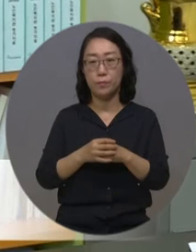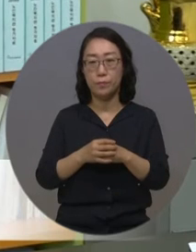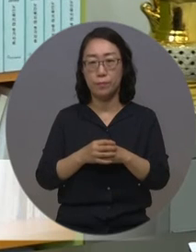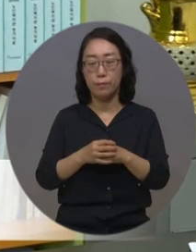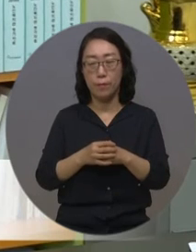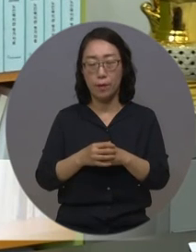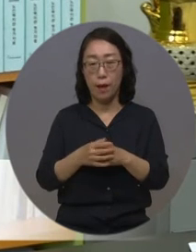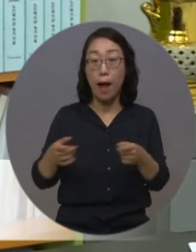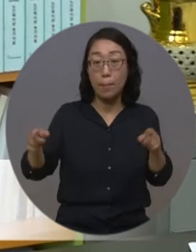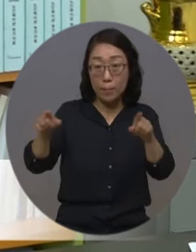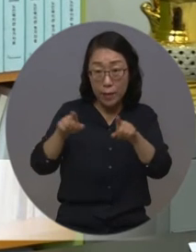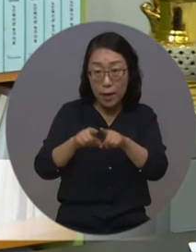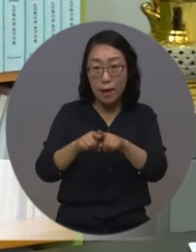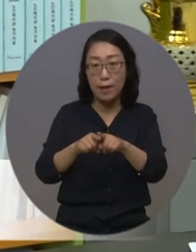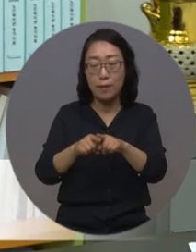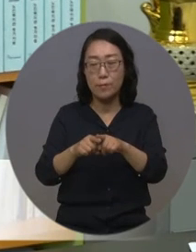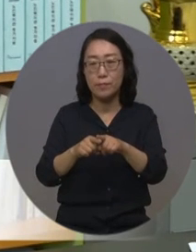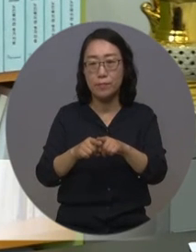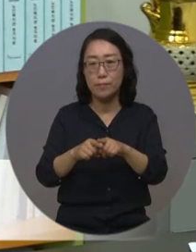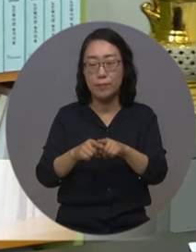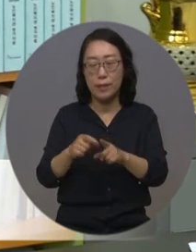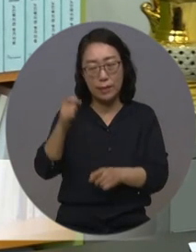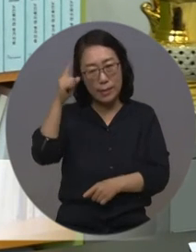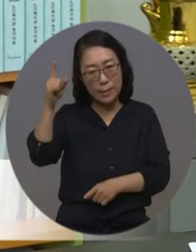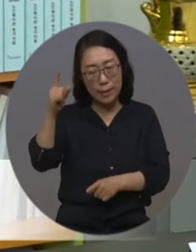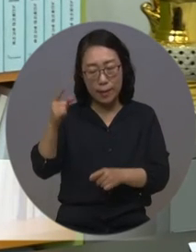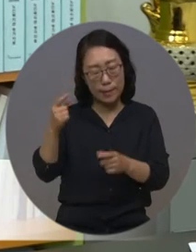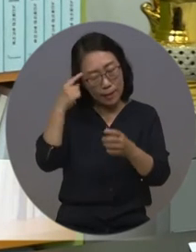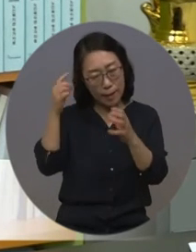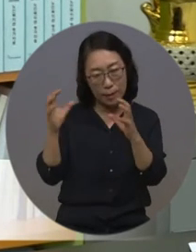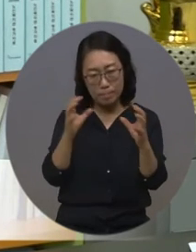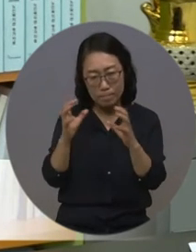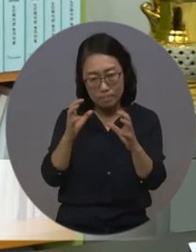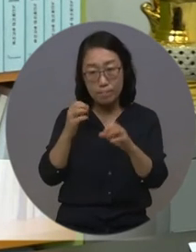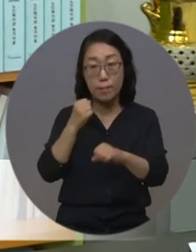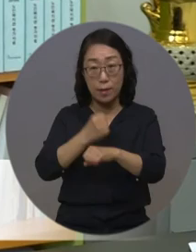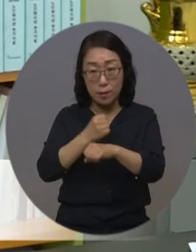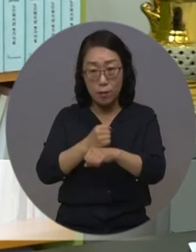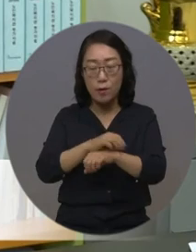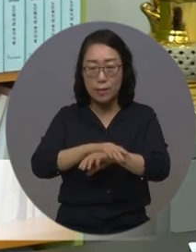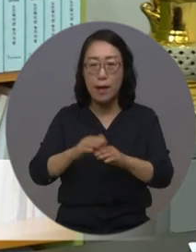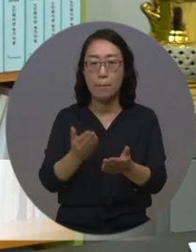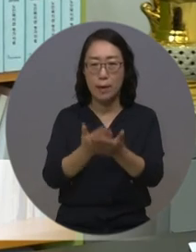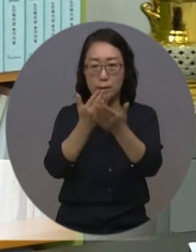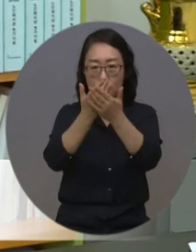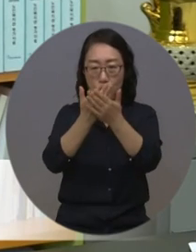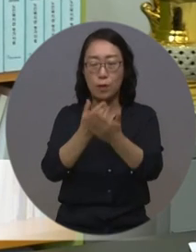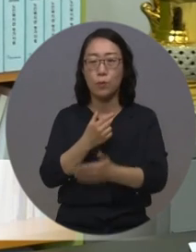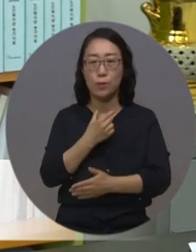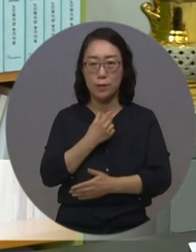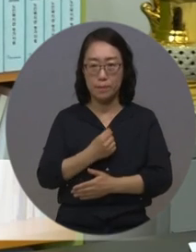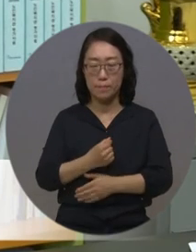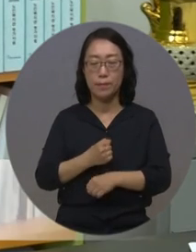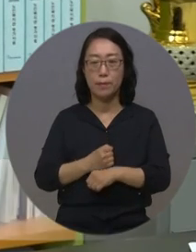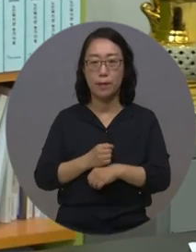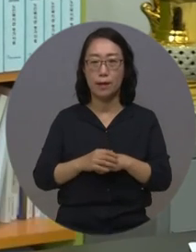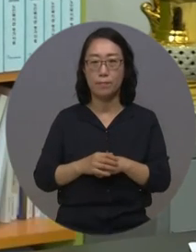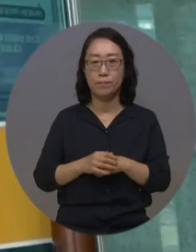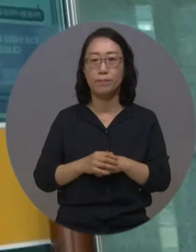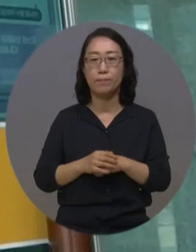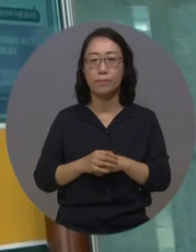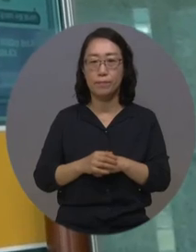지역들과 함께 지역사회와 함께 지혜를 모아서 발전된 노인복지관으로 거듭나도록 노력하도록 하겠습니다.